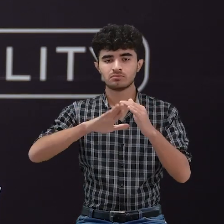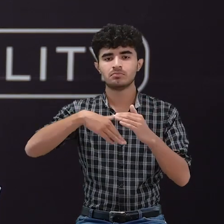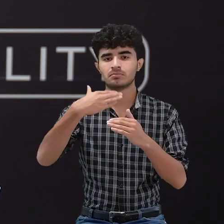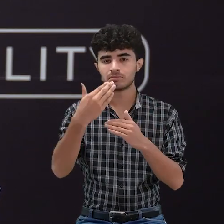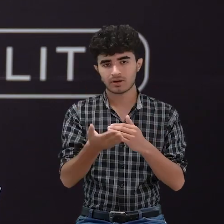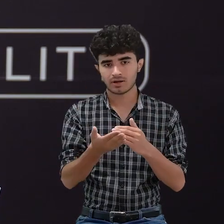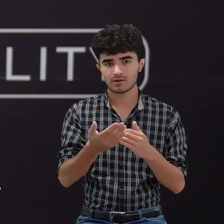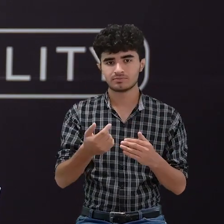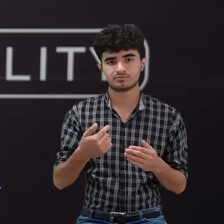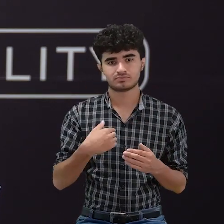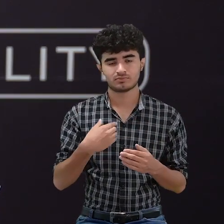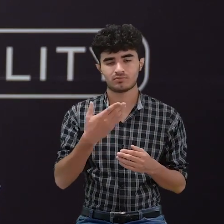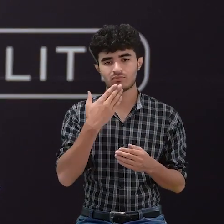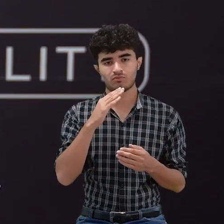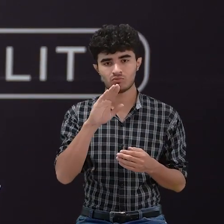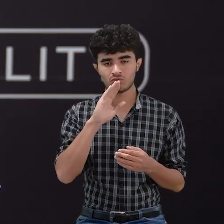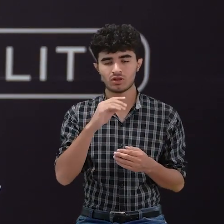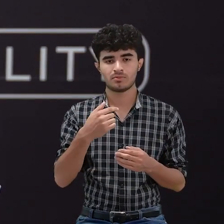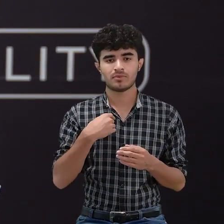स्पेशलाइजेशन करने के बाद